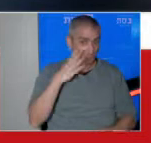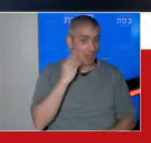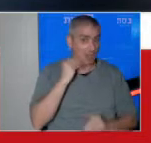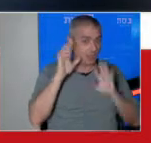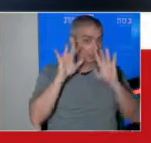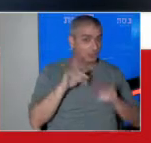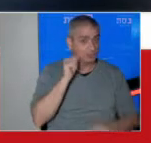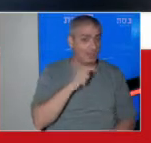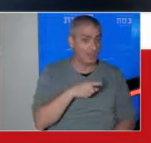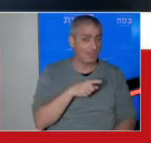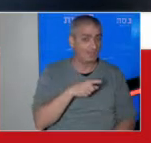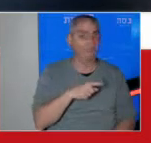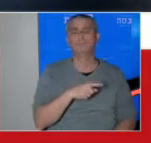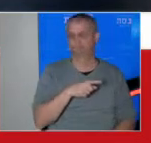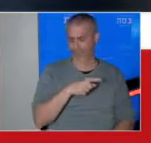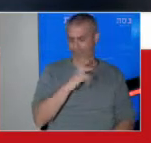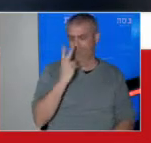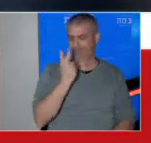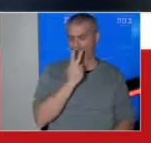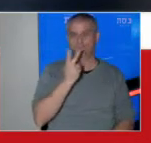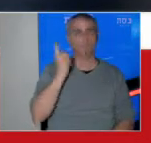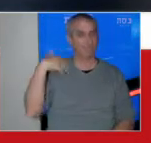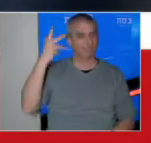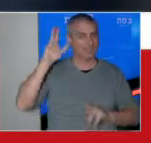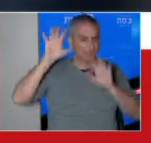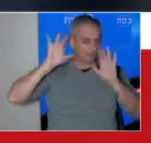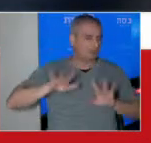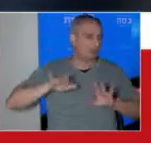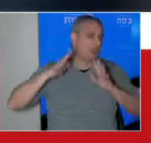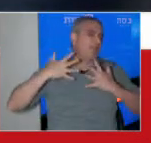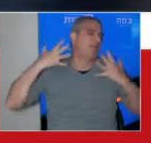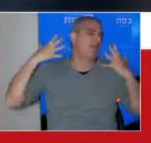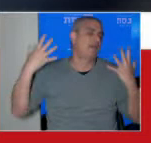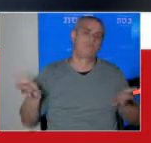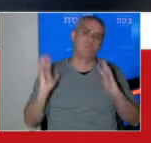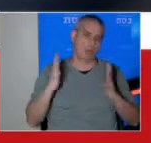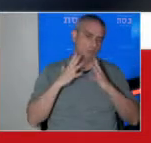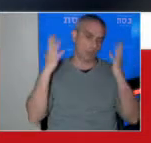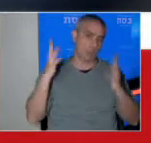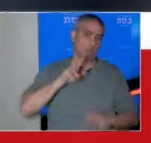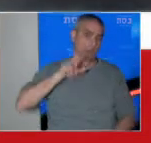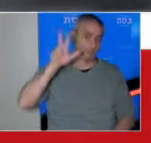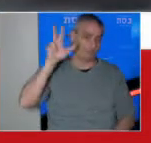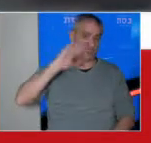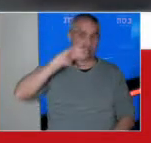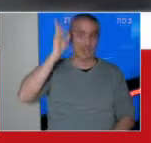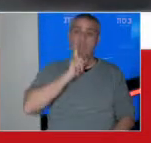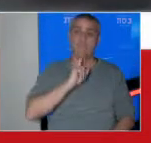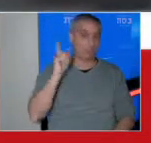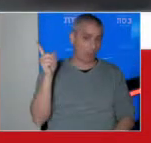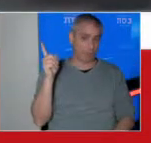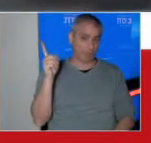ליהנות מהלבן הלבן הזה? כן, כן, בהחלט. צפויה לרדת שם כמות גשם גדולה, כמות שלג מאוד גדולה, לפחות בצפון רמת